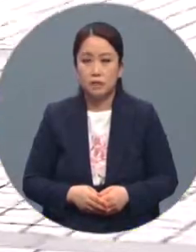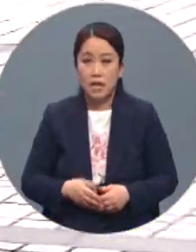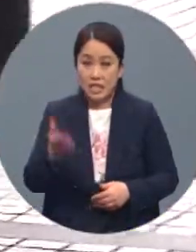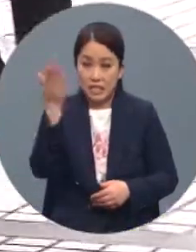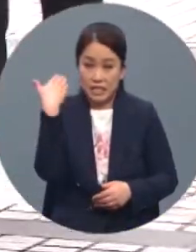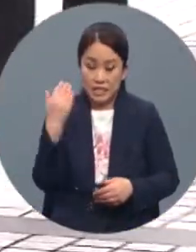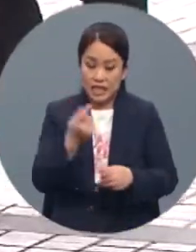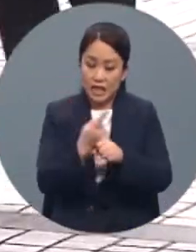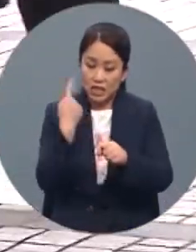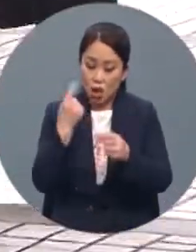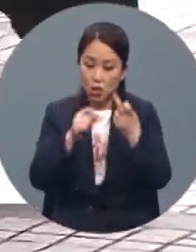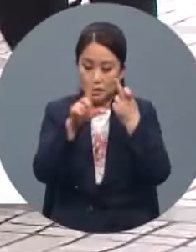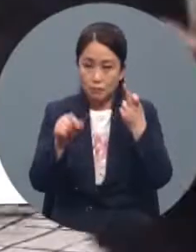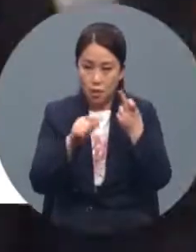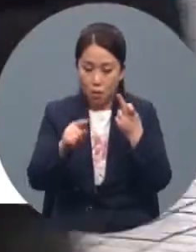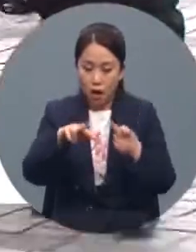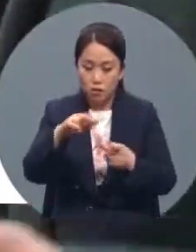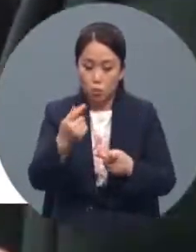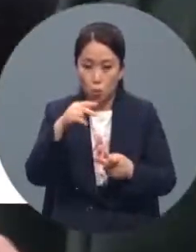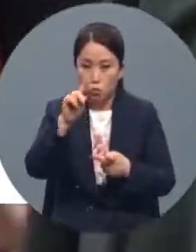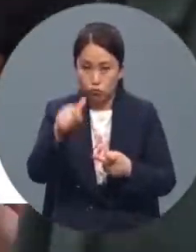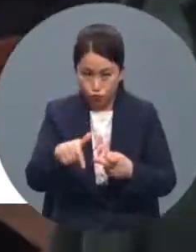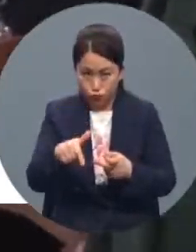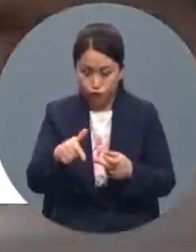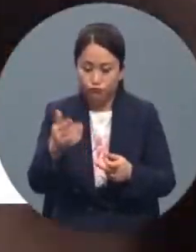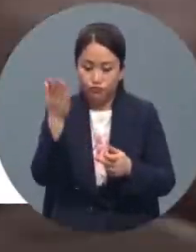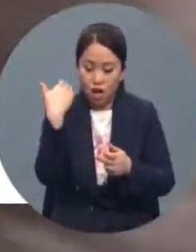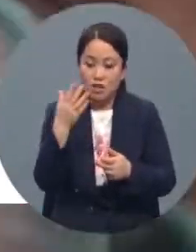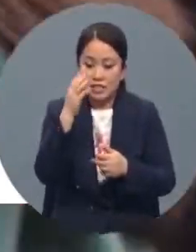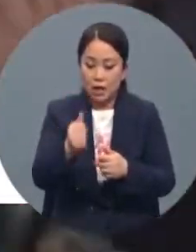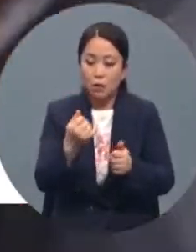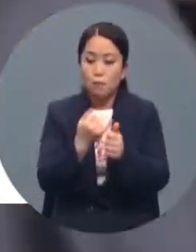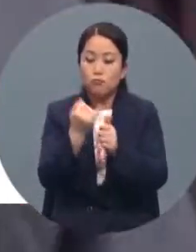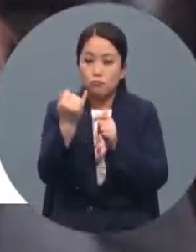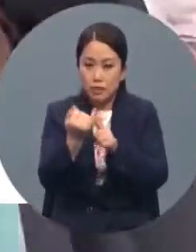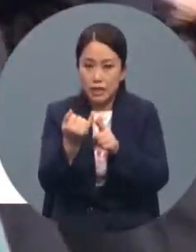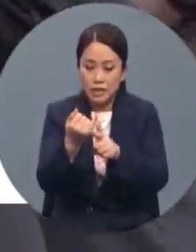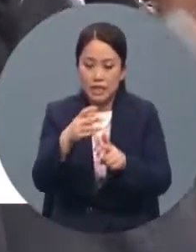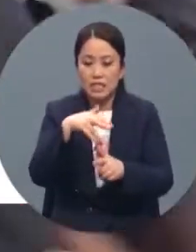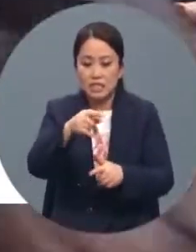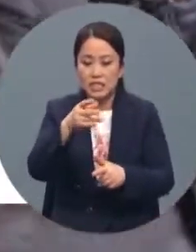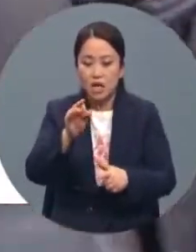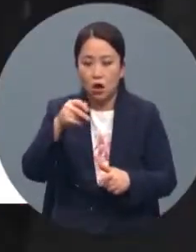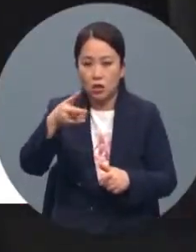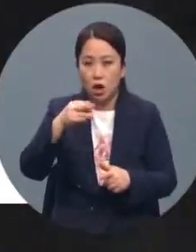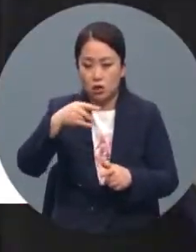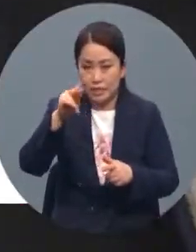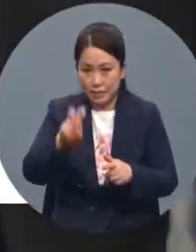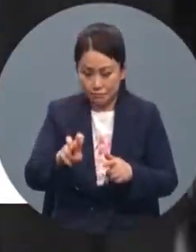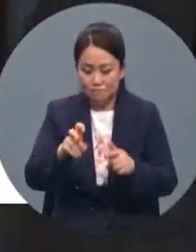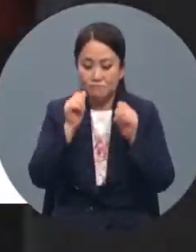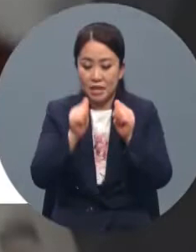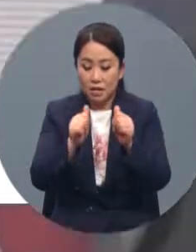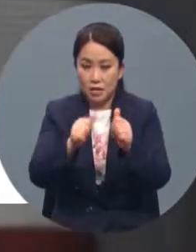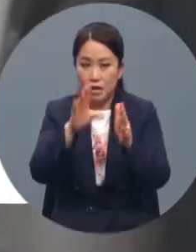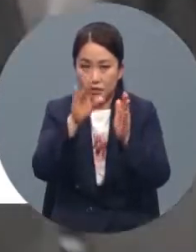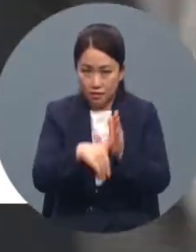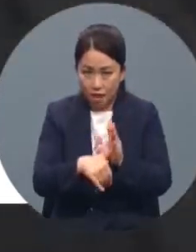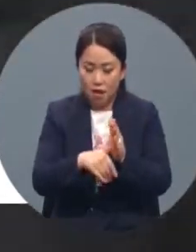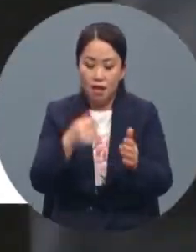지난해 12월 조국 전 장관 부인인 정경심 동양대 교수의 1심 판결에서 딸 조민 씨의